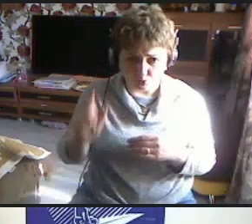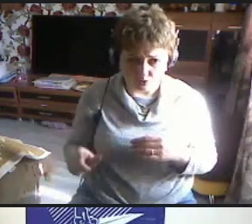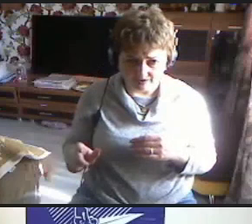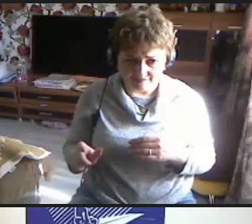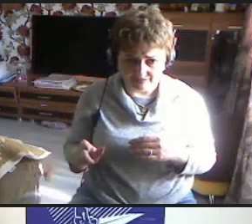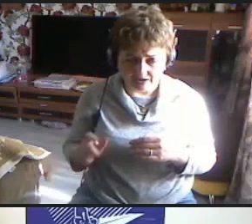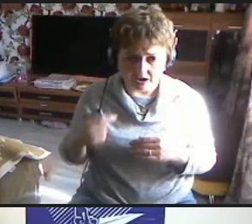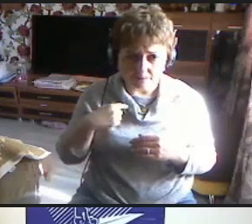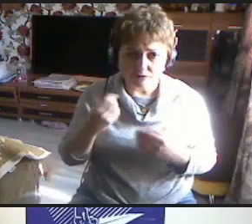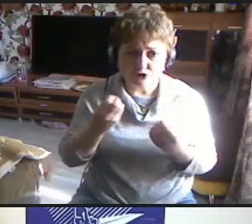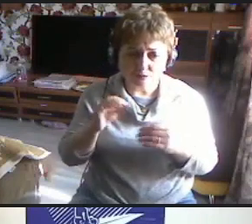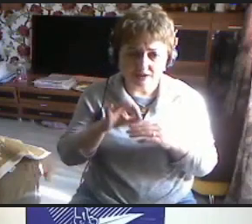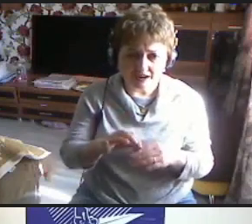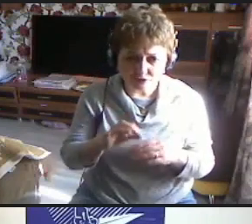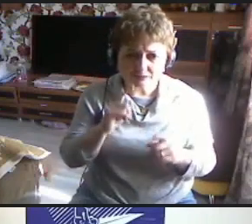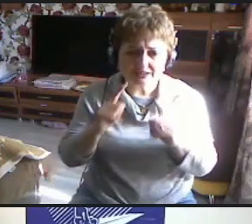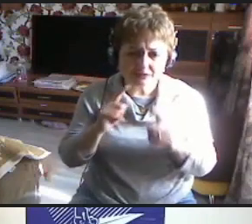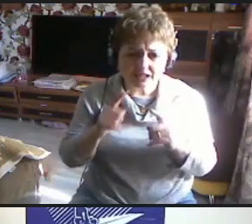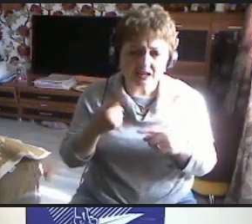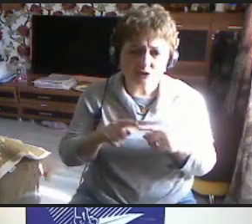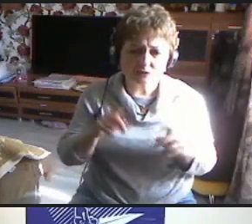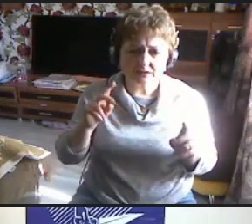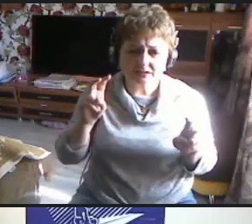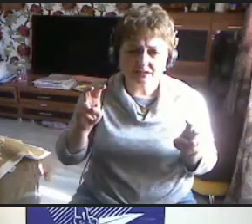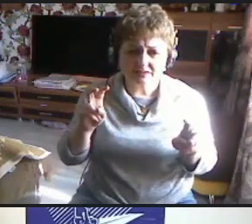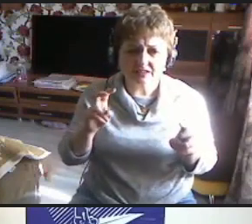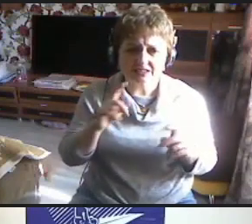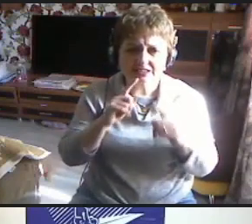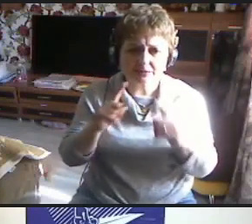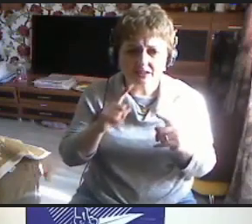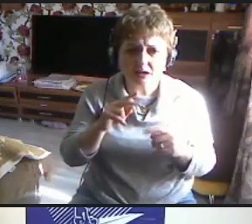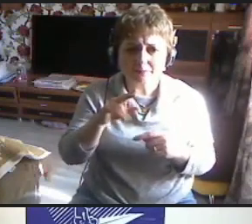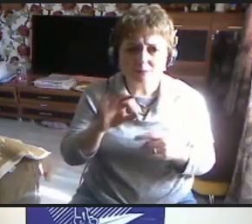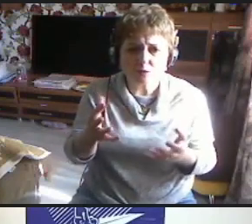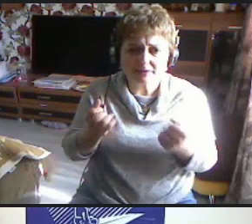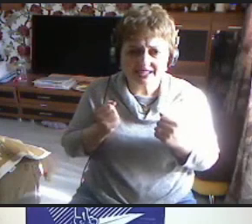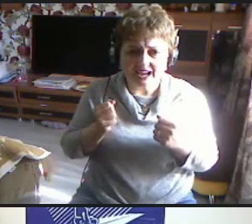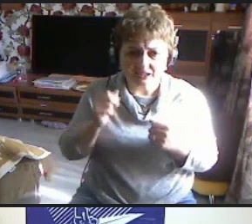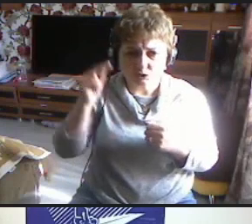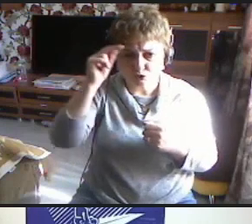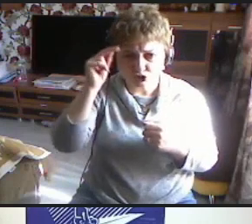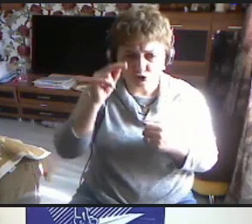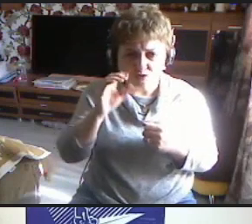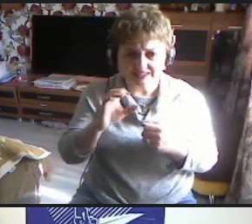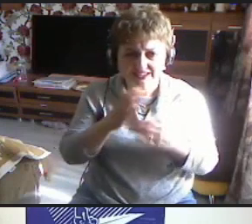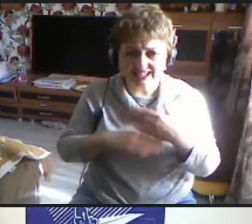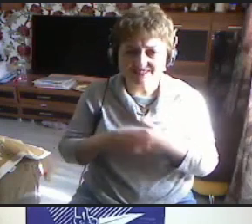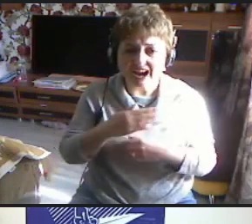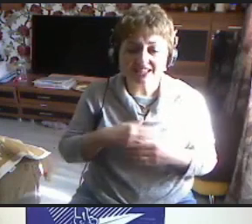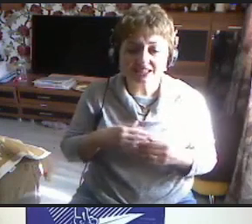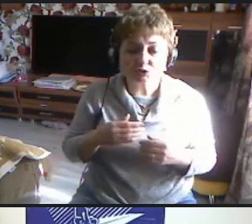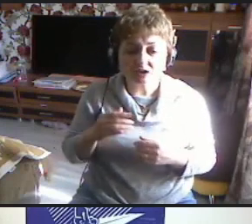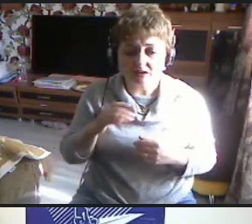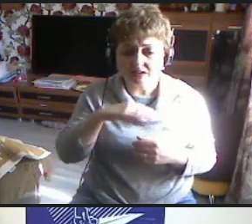проводим семинары, которые мы называем семинары по принятию учеников с инвалидностью. Достаточно часто